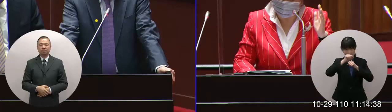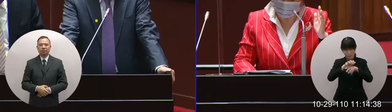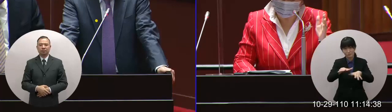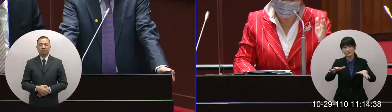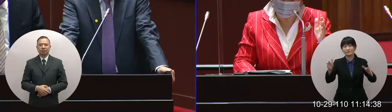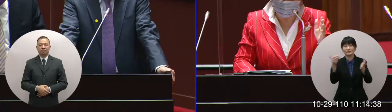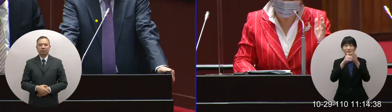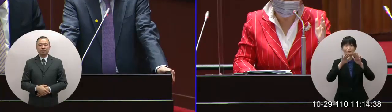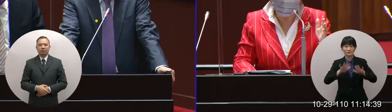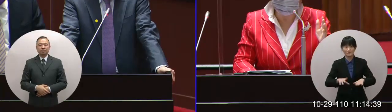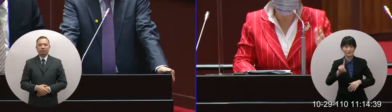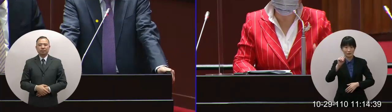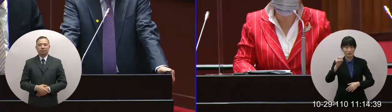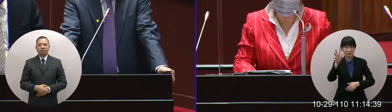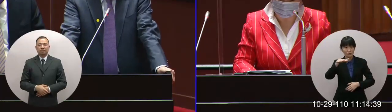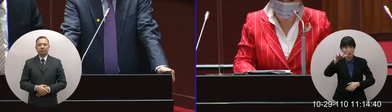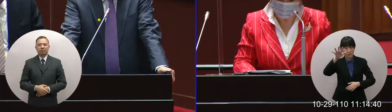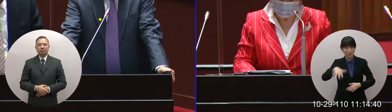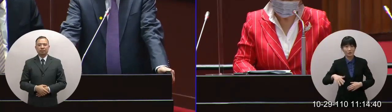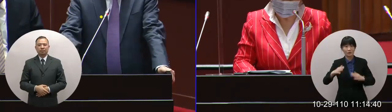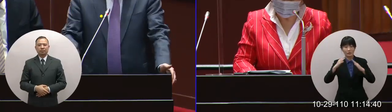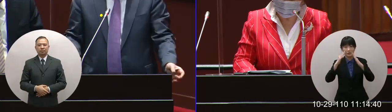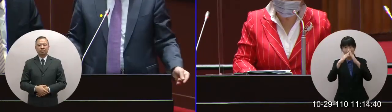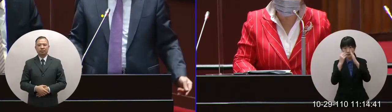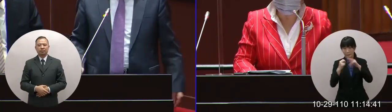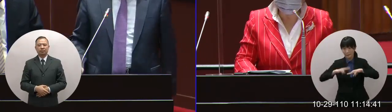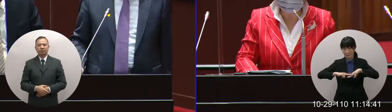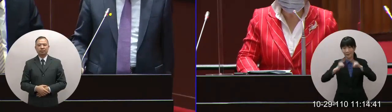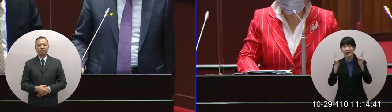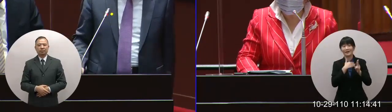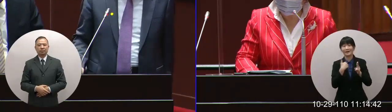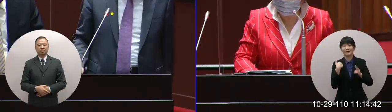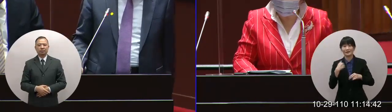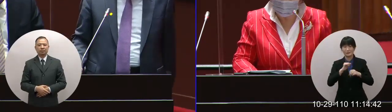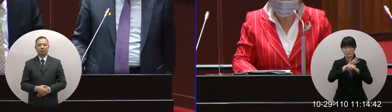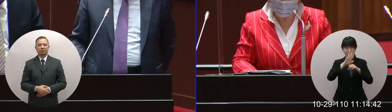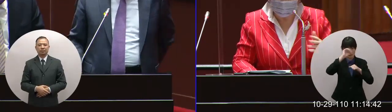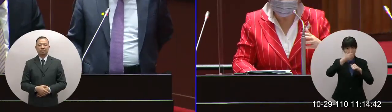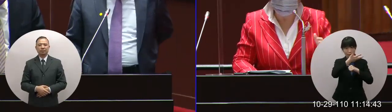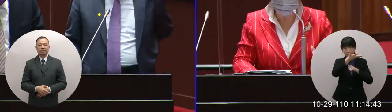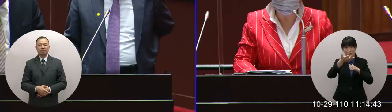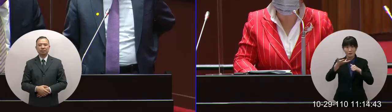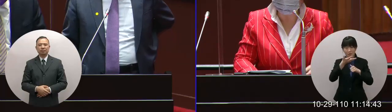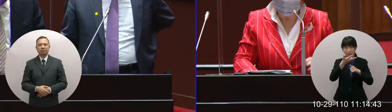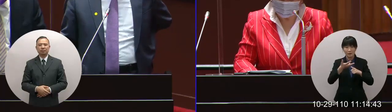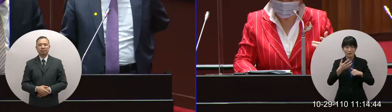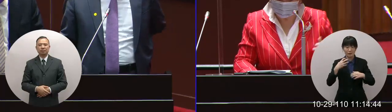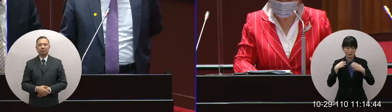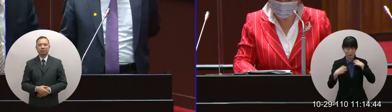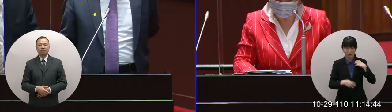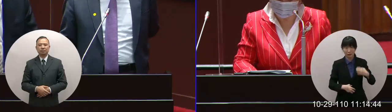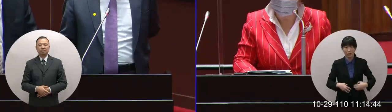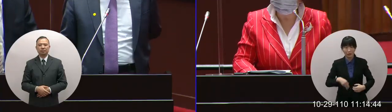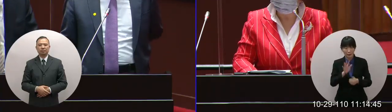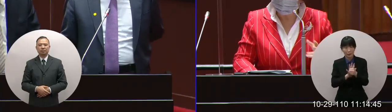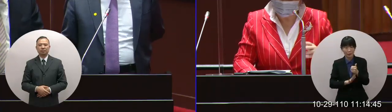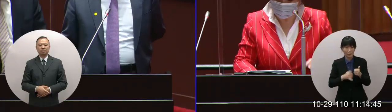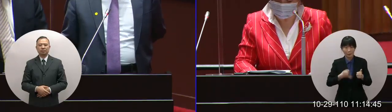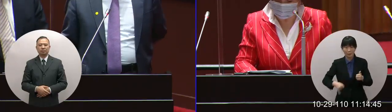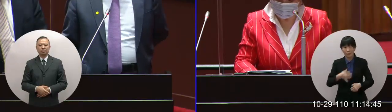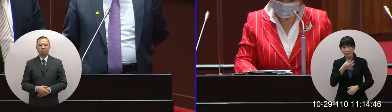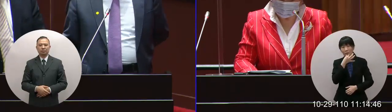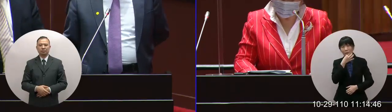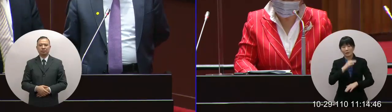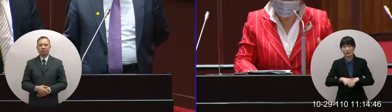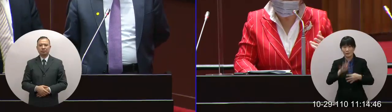经有15000个个案解除隔离。因为 COVID-19 在临床症状上会影响多重器官，我们有表格来